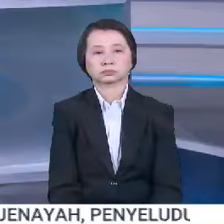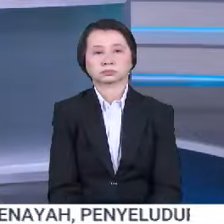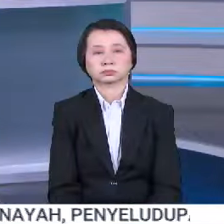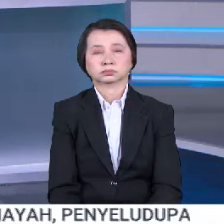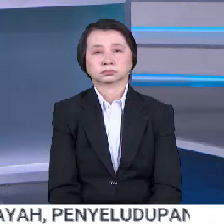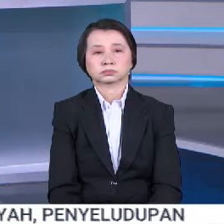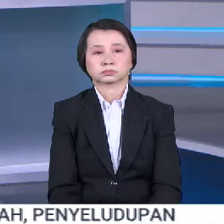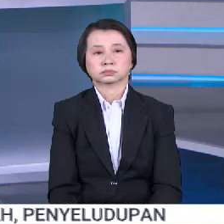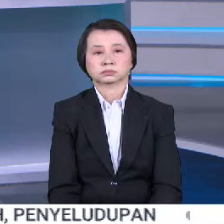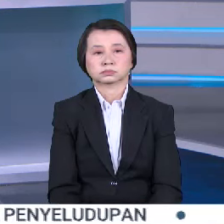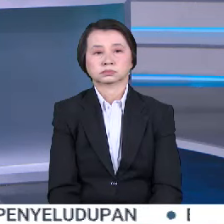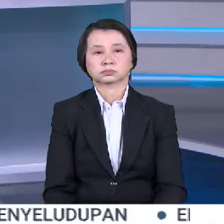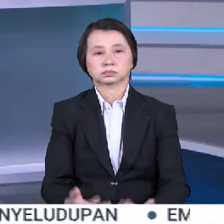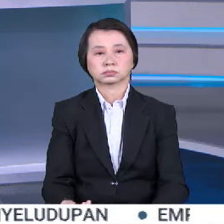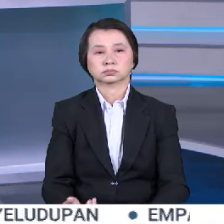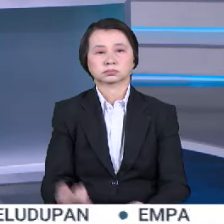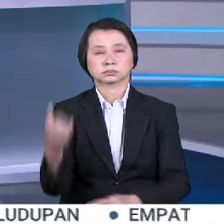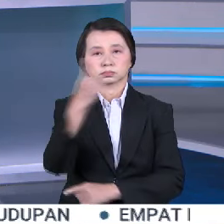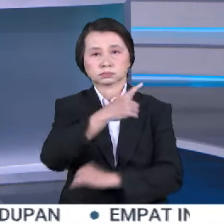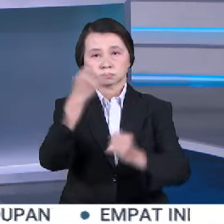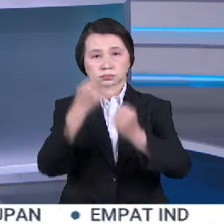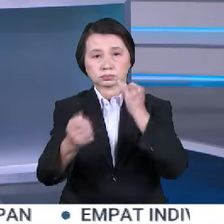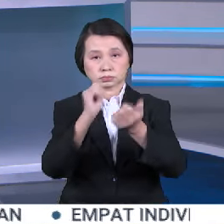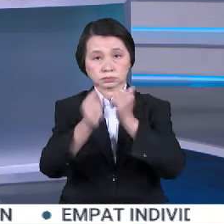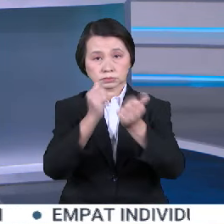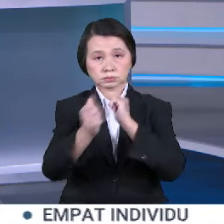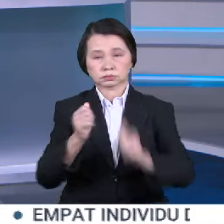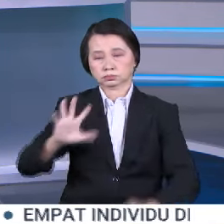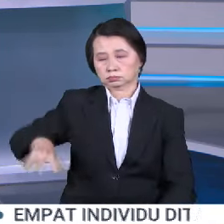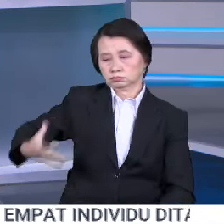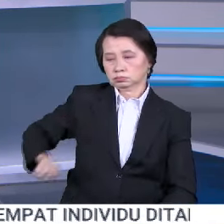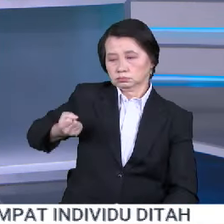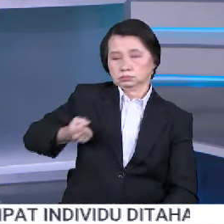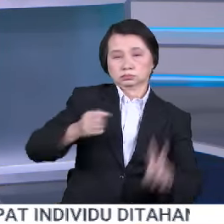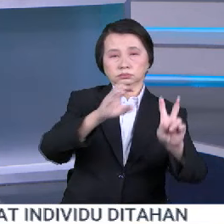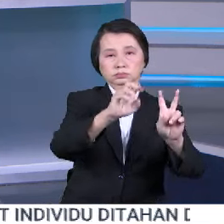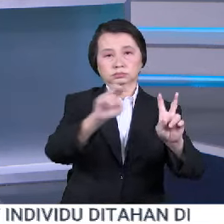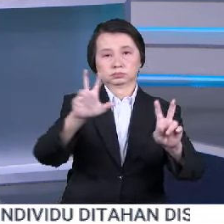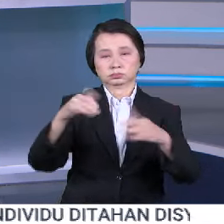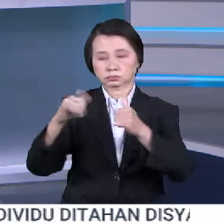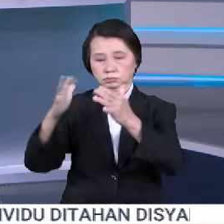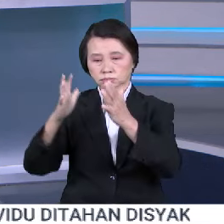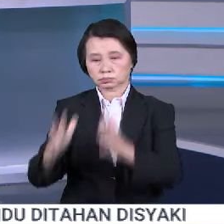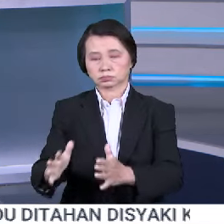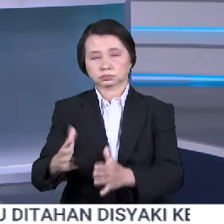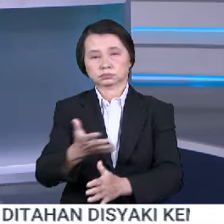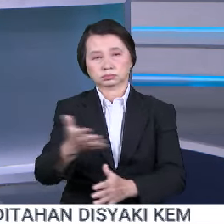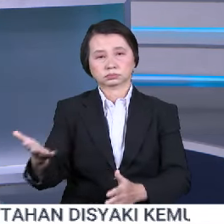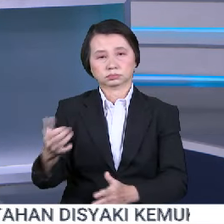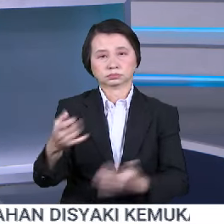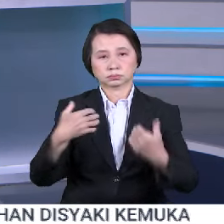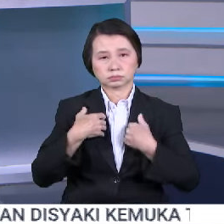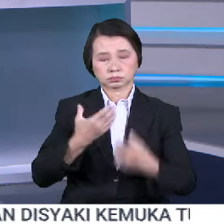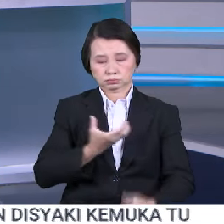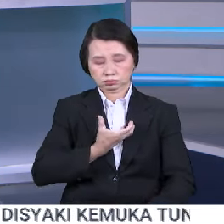Baik, saudara, sedikit perkembangan sukan pada hari terakhir saingan sukan SEA Kemboja 2023. Atlet acara sukan tarian Sam J. Lik menghadiahkan